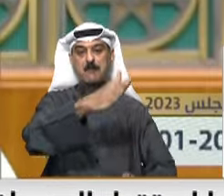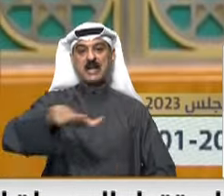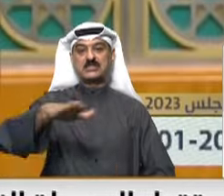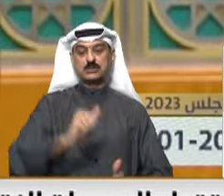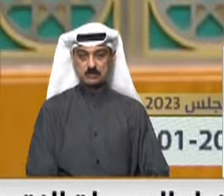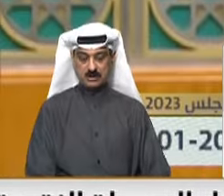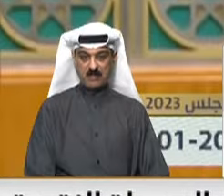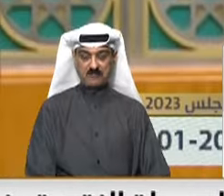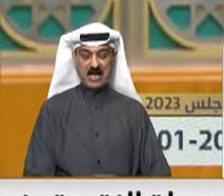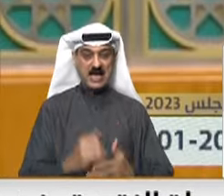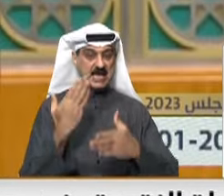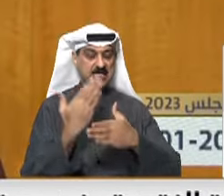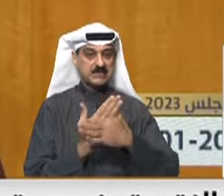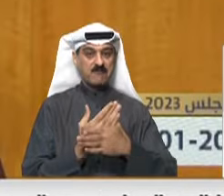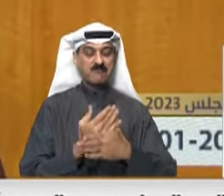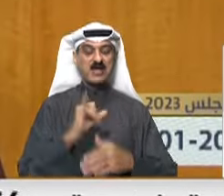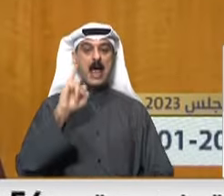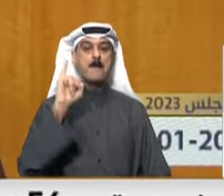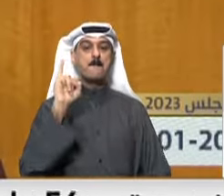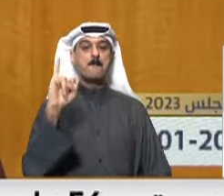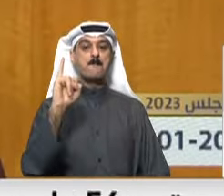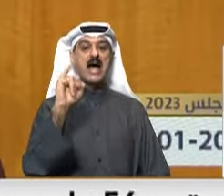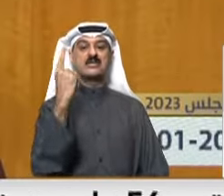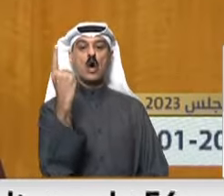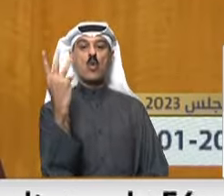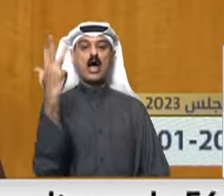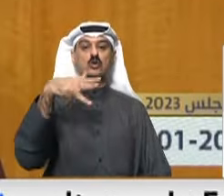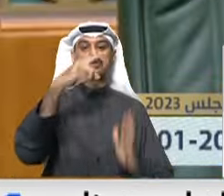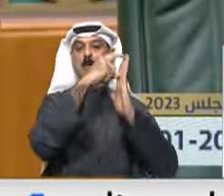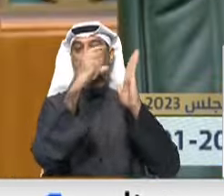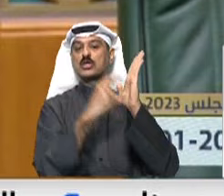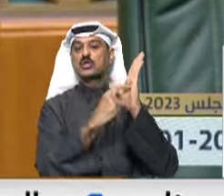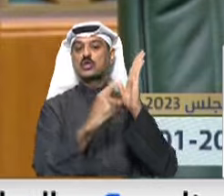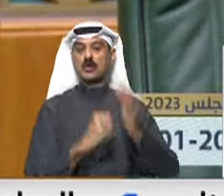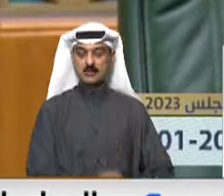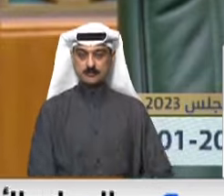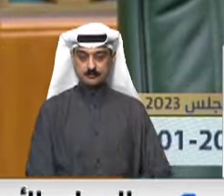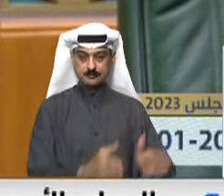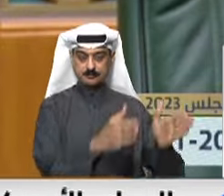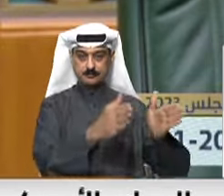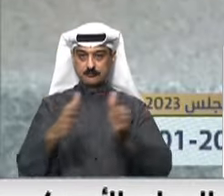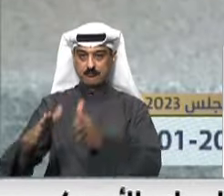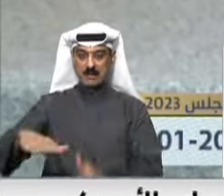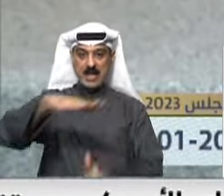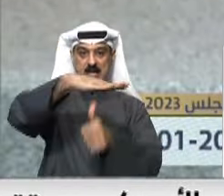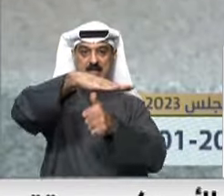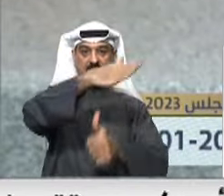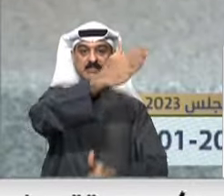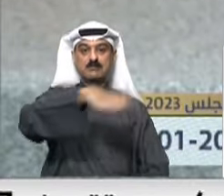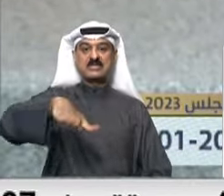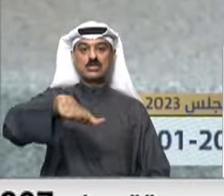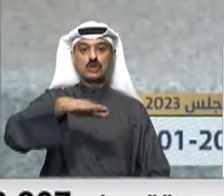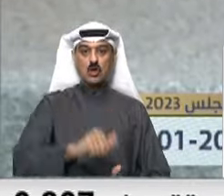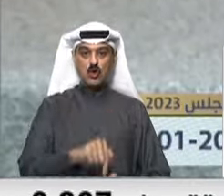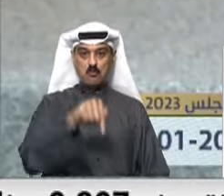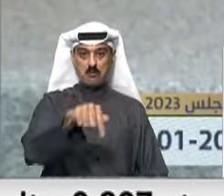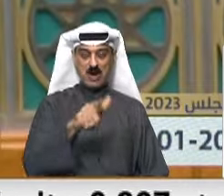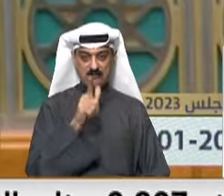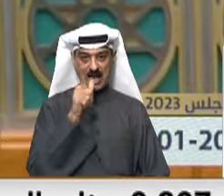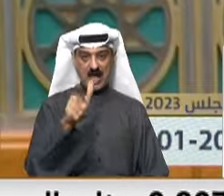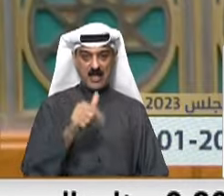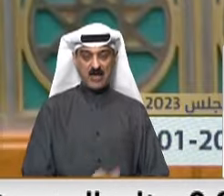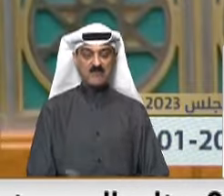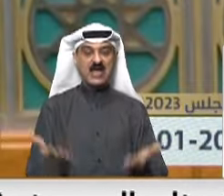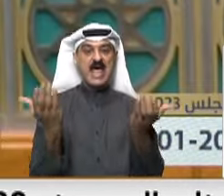عملا بالماده ال1 من الد وكان رئيس مجلس الامه احمد عبد العزيز السعدون قد وجه الاربعاء